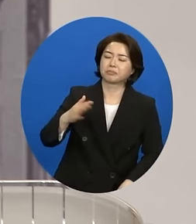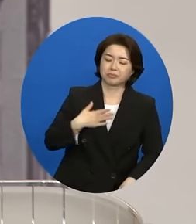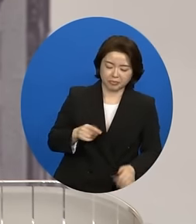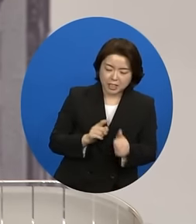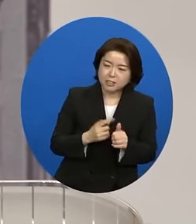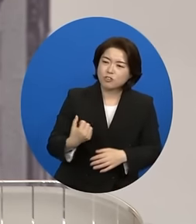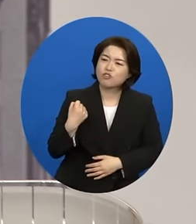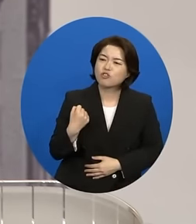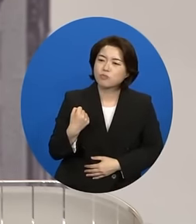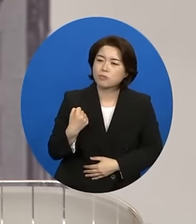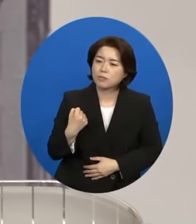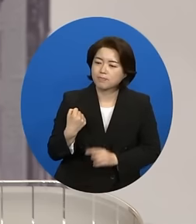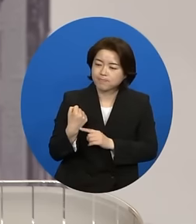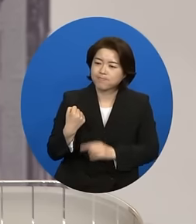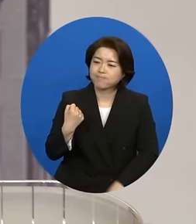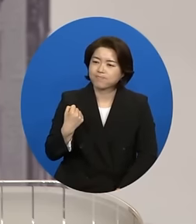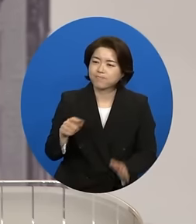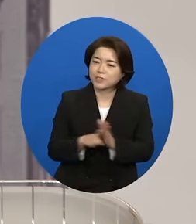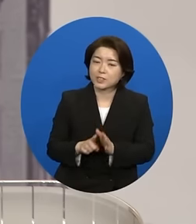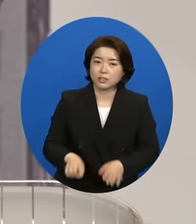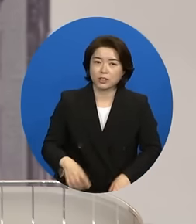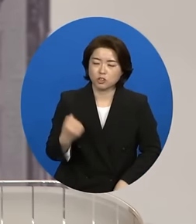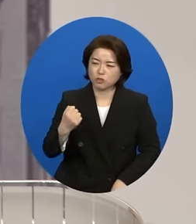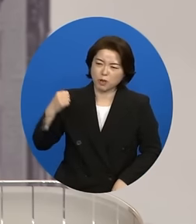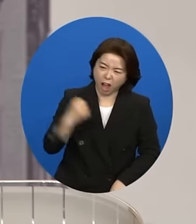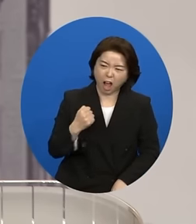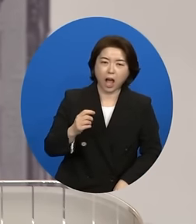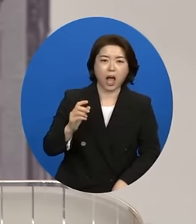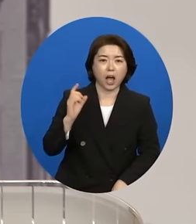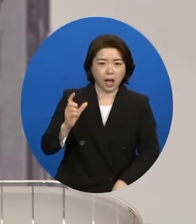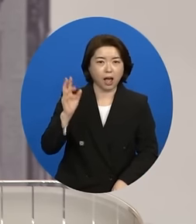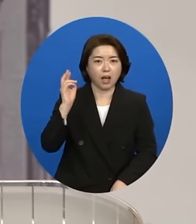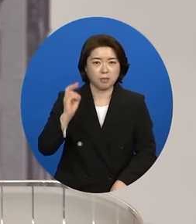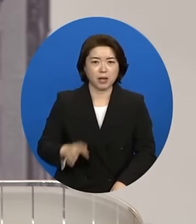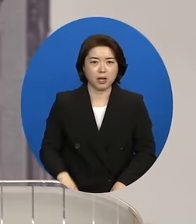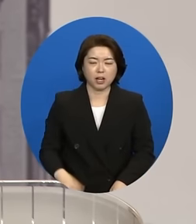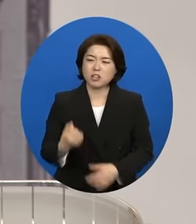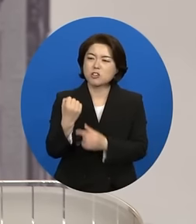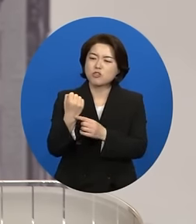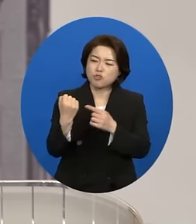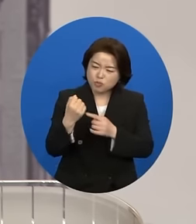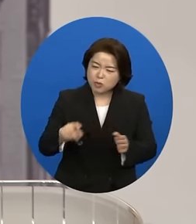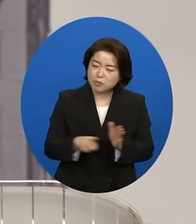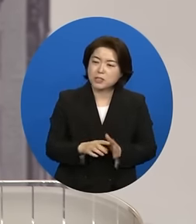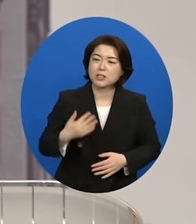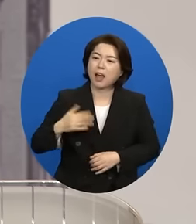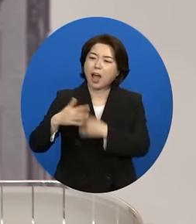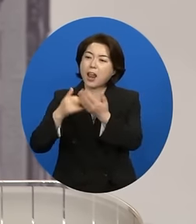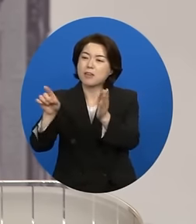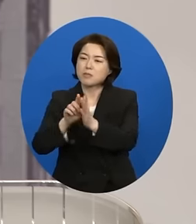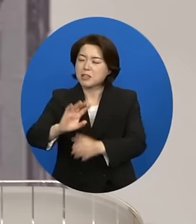주먹을. 아마 주먹이 셌던 것 같습니다. 주먹을 믿지 내가 하나님 믿냐.